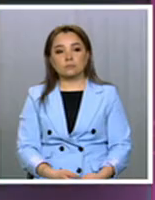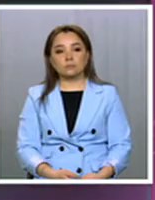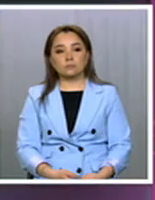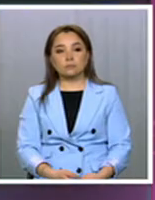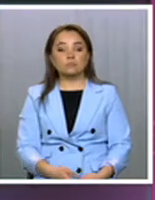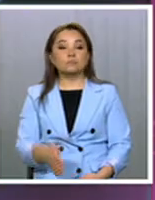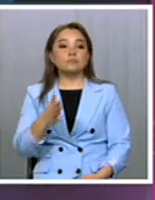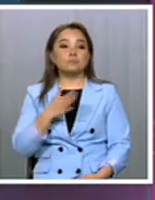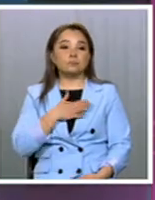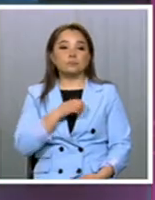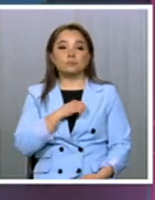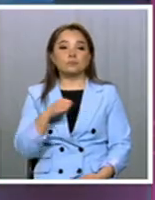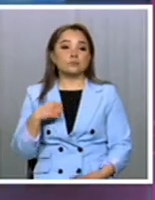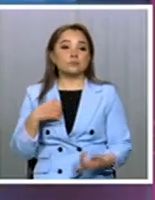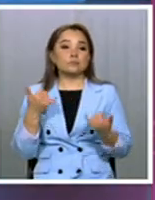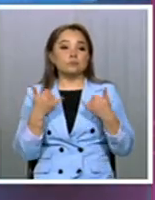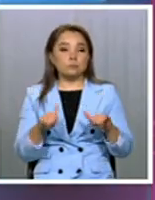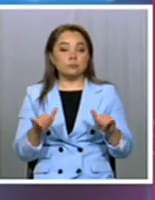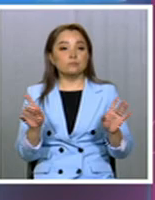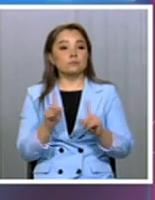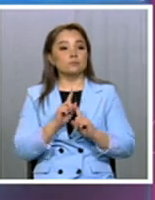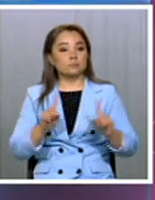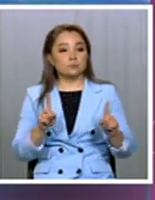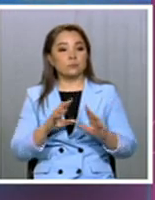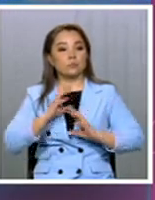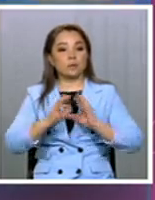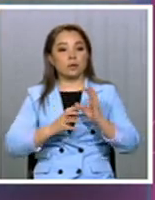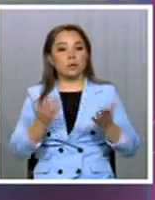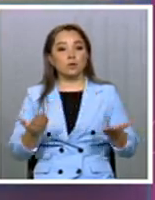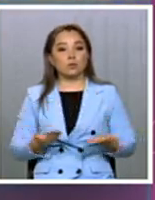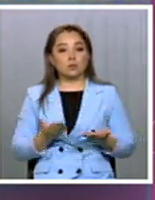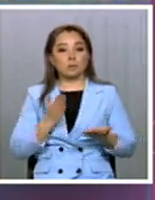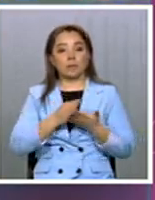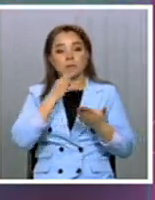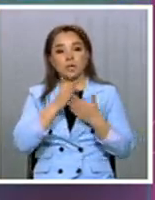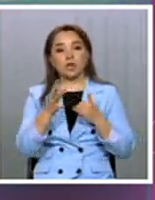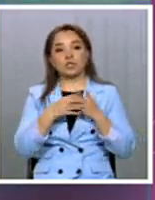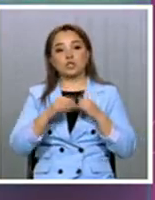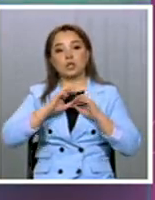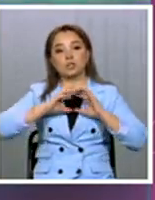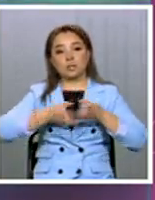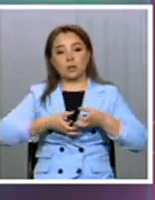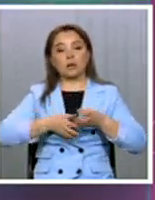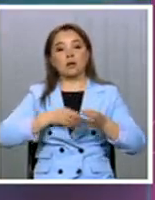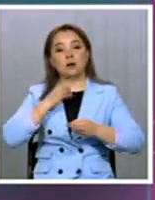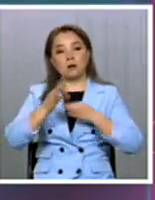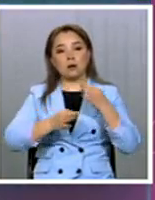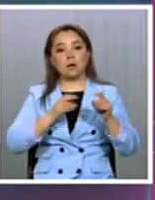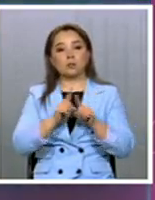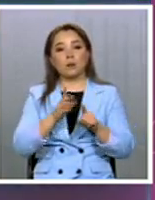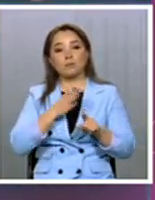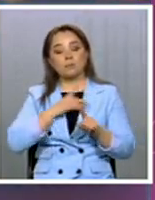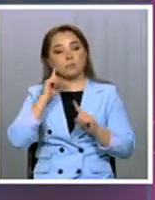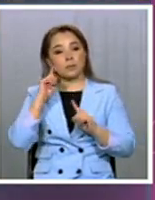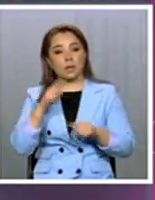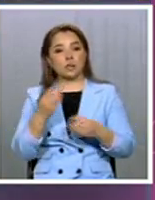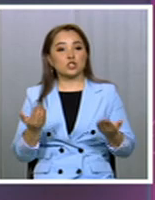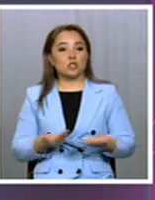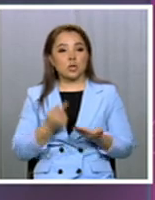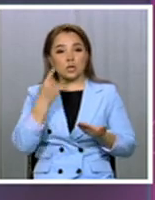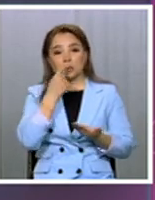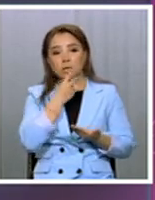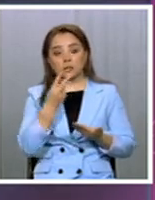Біз ең ғажайып және ерекше әлемде өмір сүрудеміз. Жер ғарыш кеңістігіндегі бізге белгілі тіршілік көзі бар